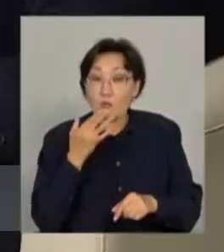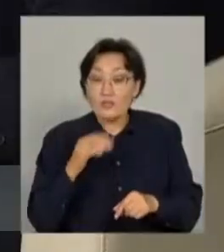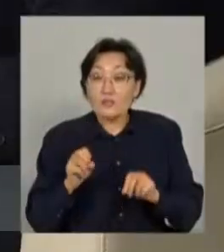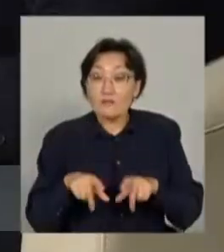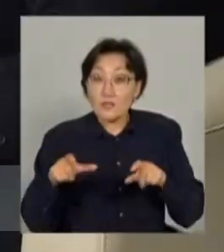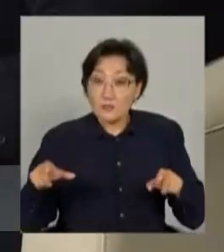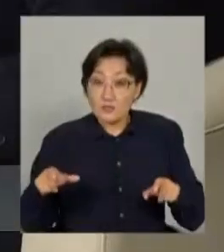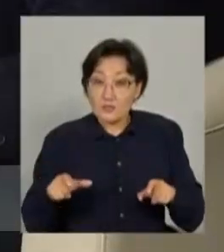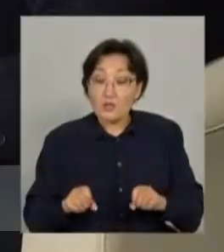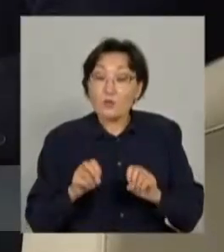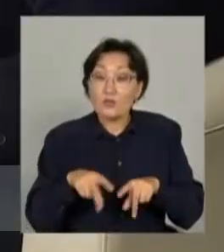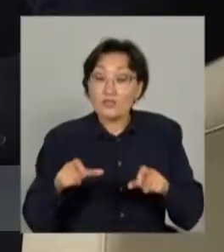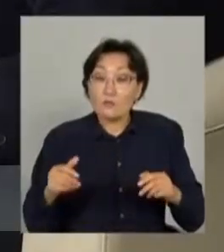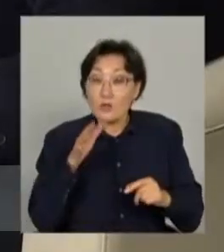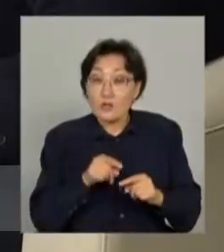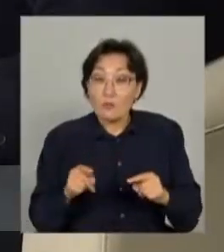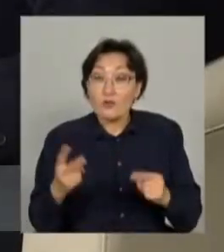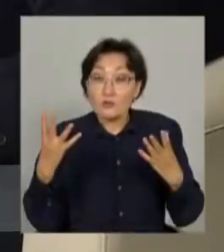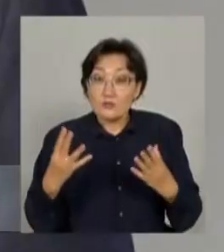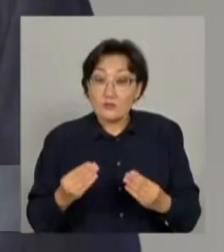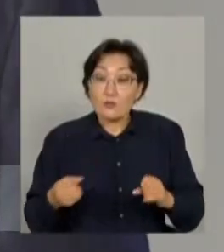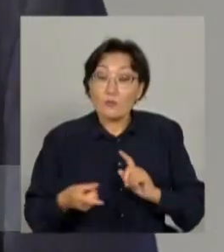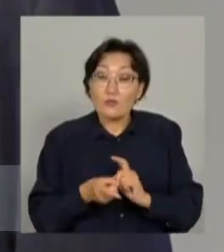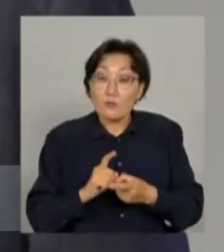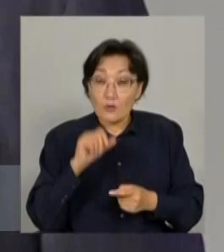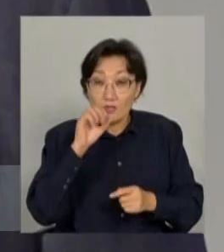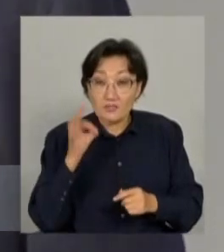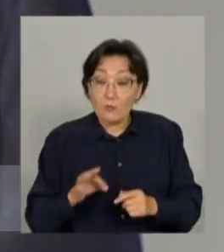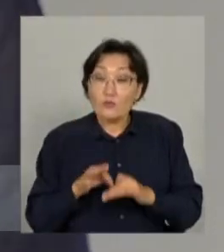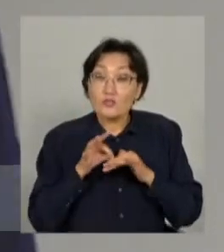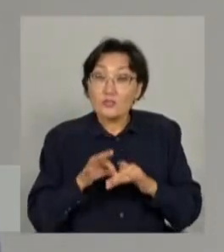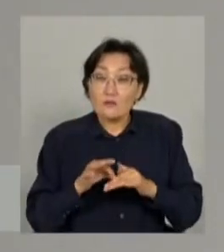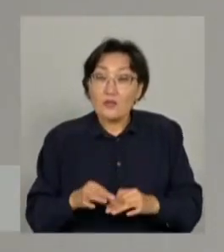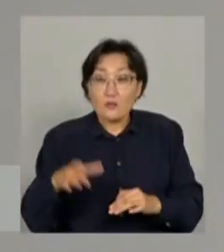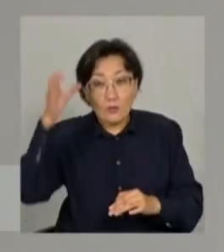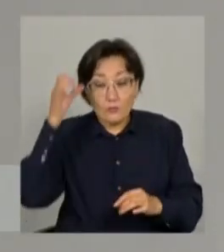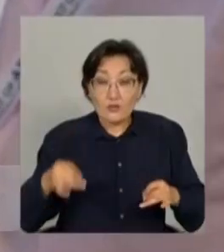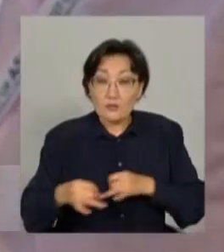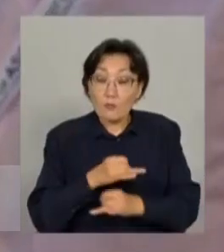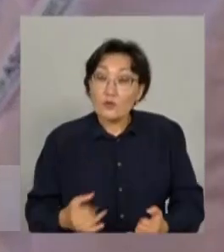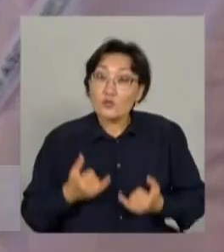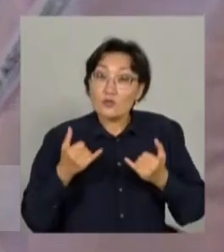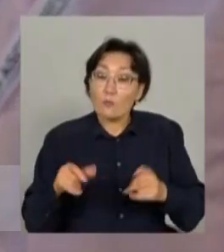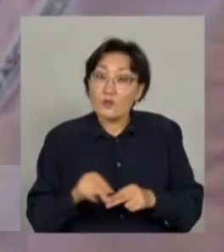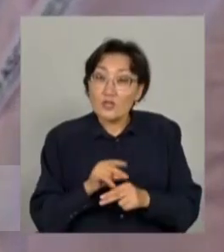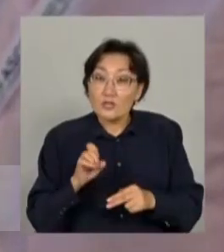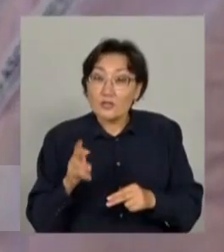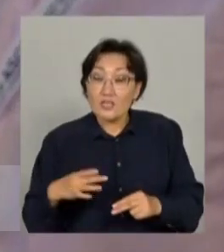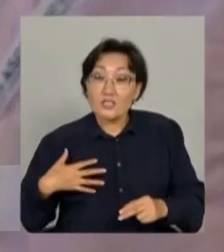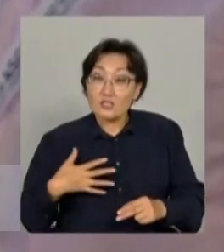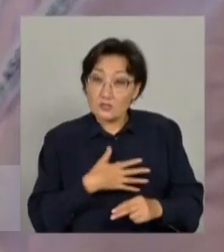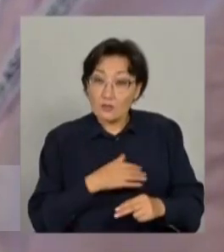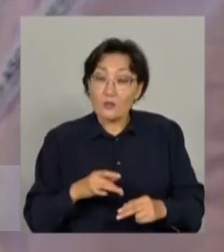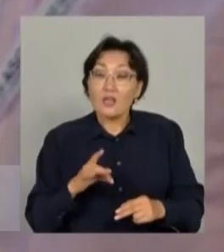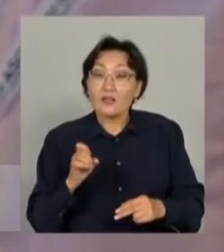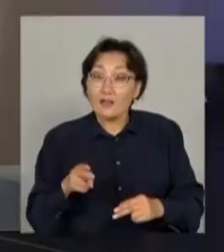зарубежных специалистов. Эксперты в течение двух дней будут обмениваться опытом и проводить научные обсуждения, посвященные лечению рака молочной железы